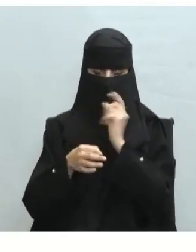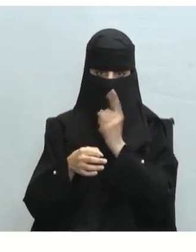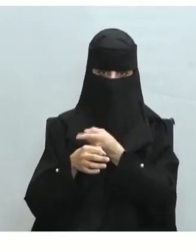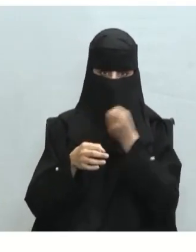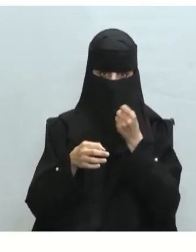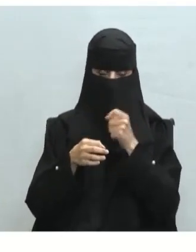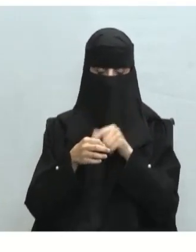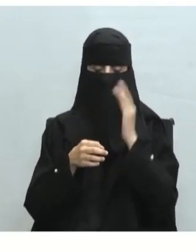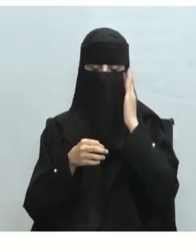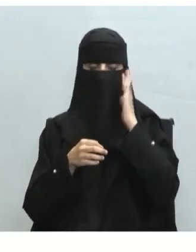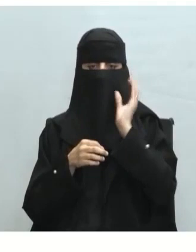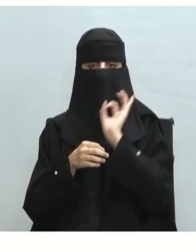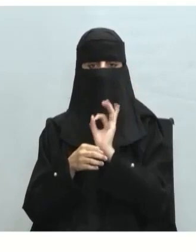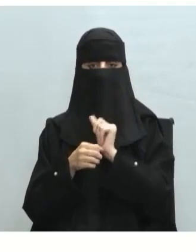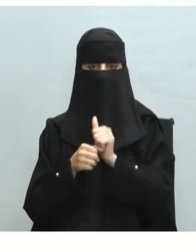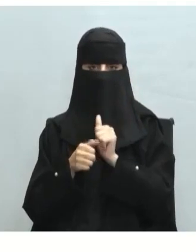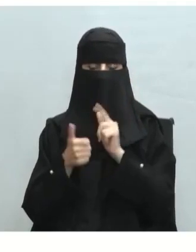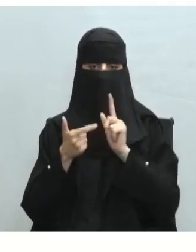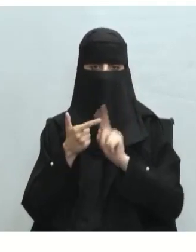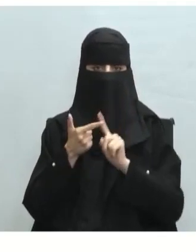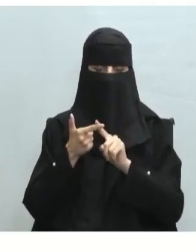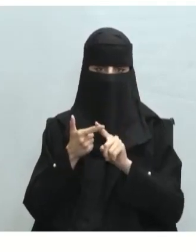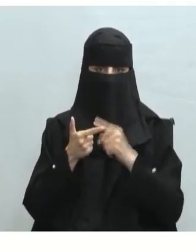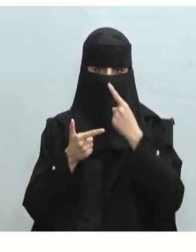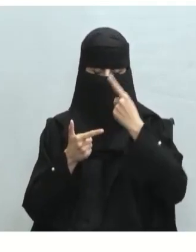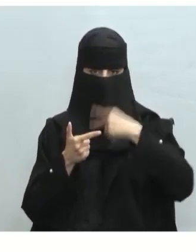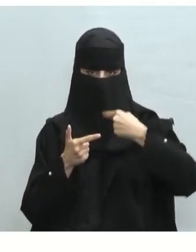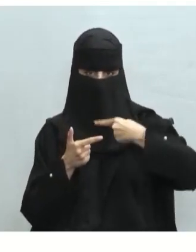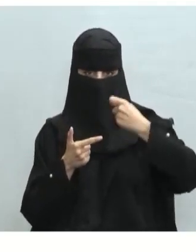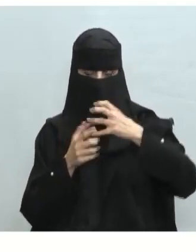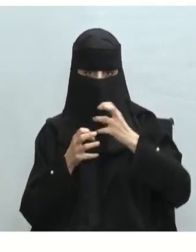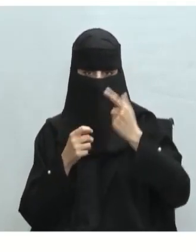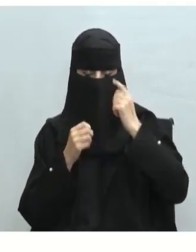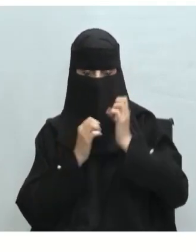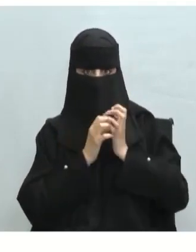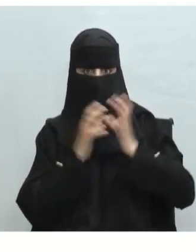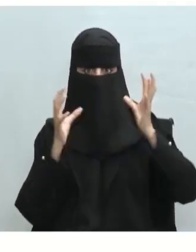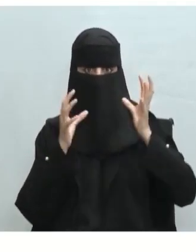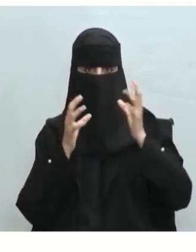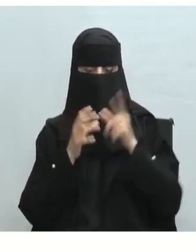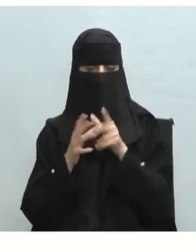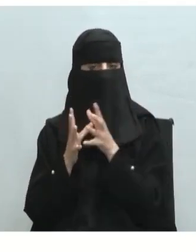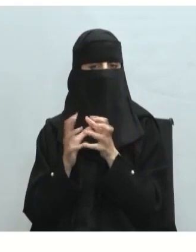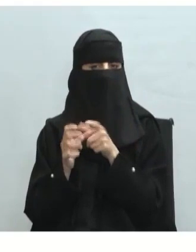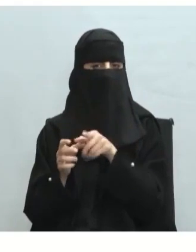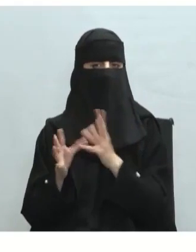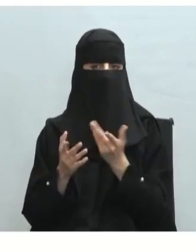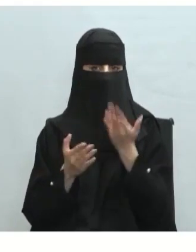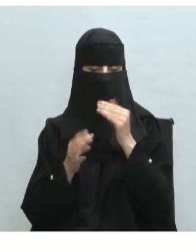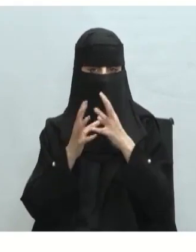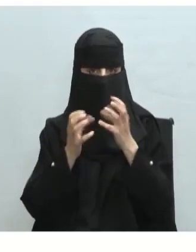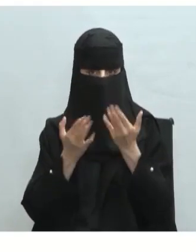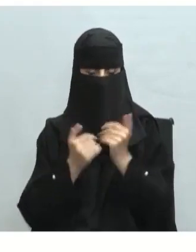عبقري فسر هذه المقوله من ي من يفهم الناس فهو حكيم ومن يفهم نفسه